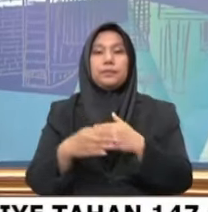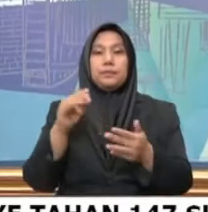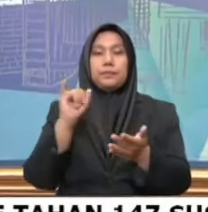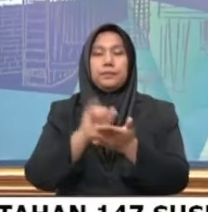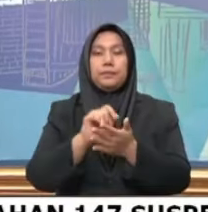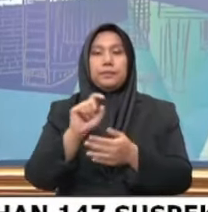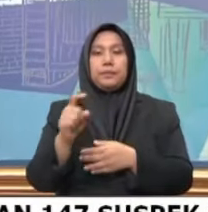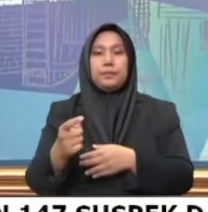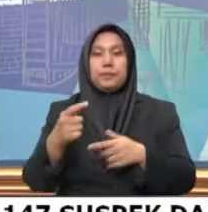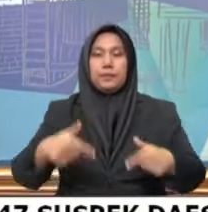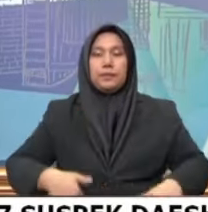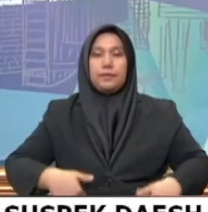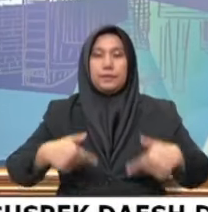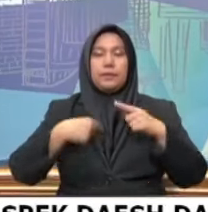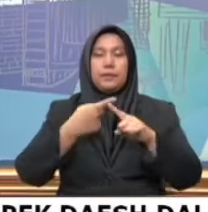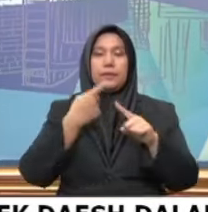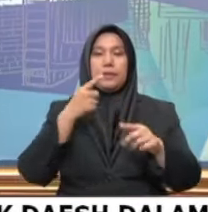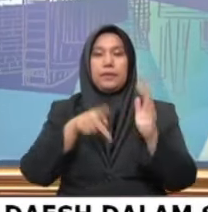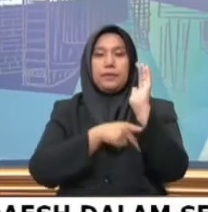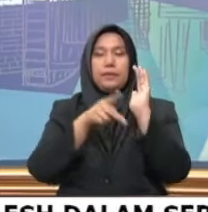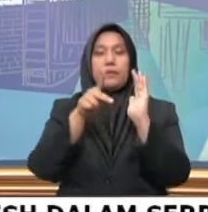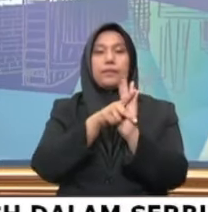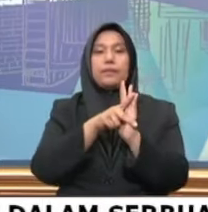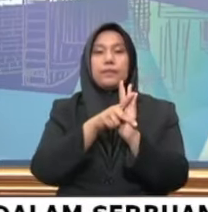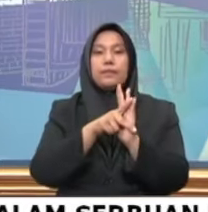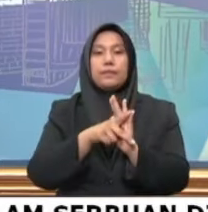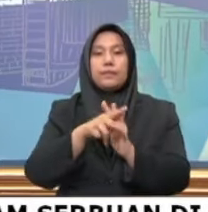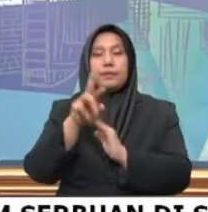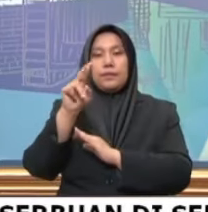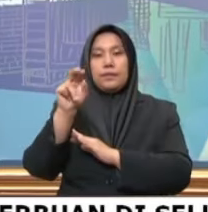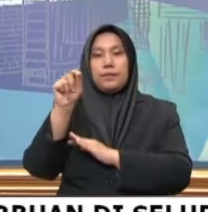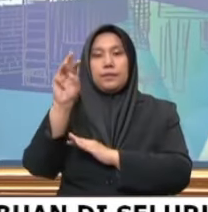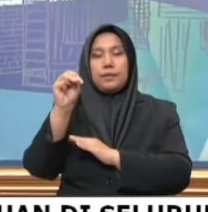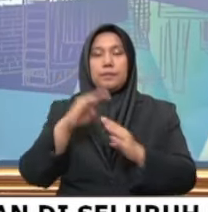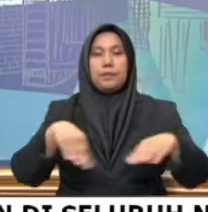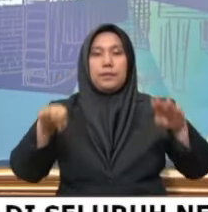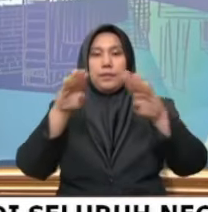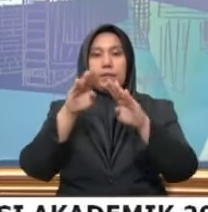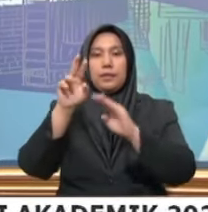di langsung dari Parlimen. Jangan lupa untuk teruskan bersama kami di saluran berita RTM selepas ini